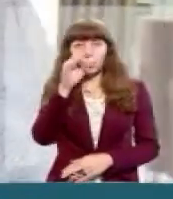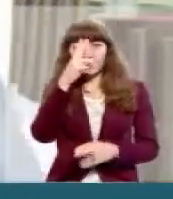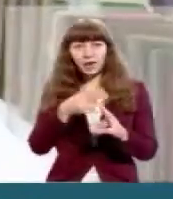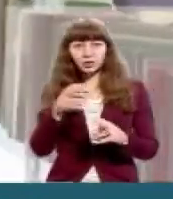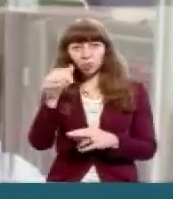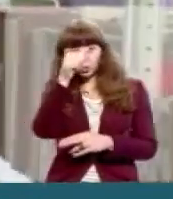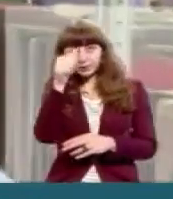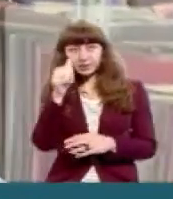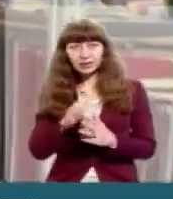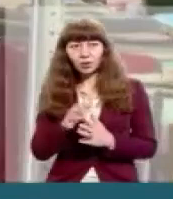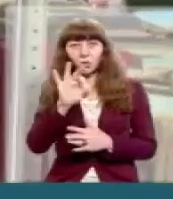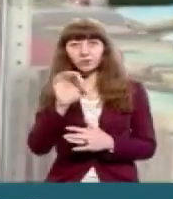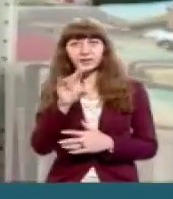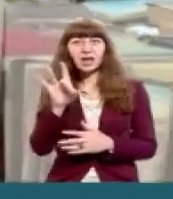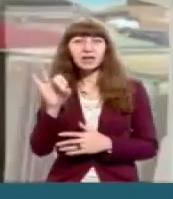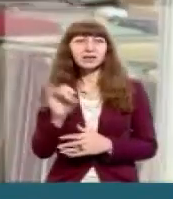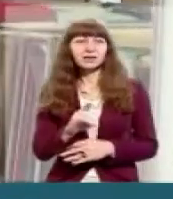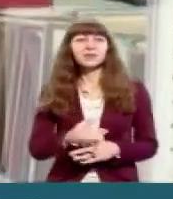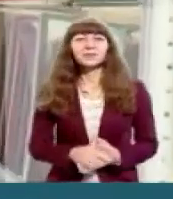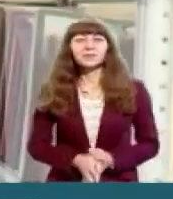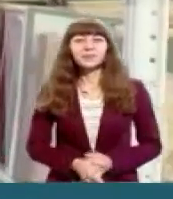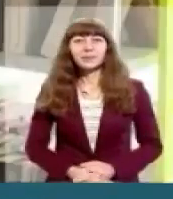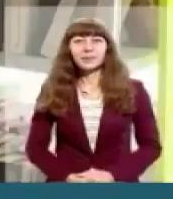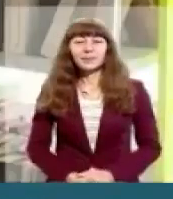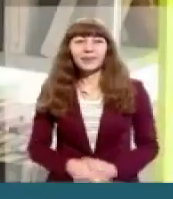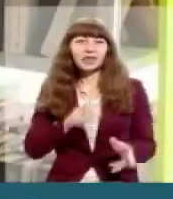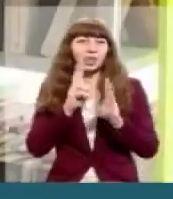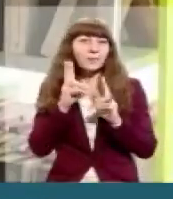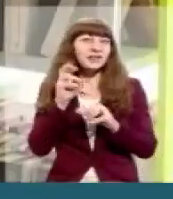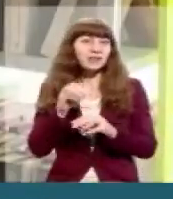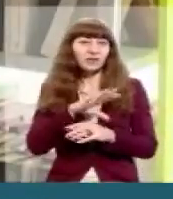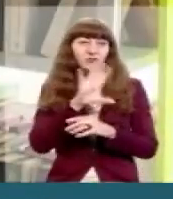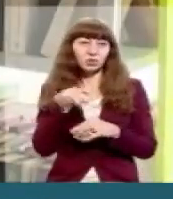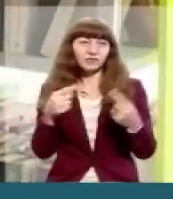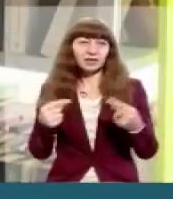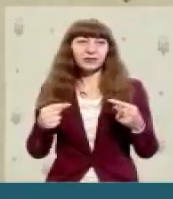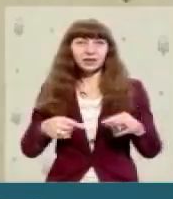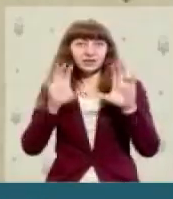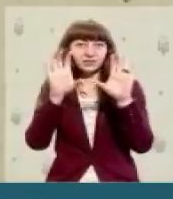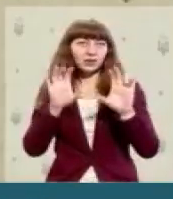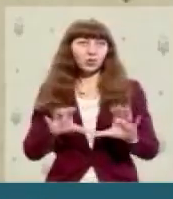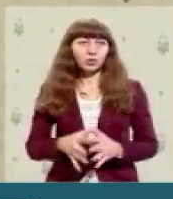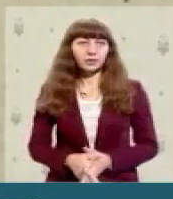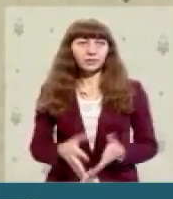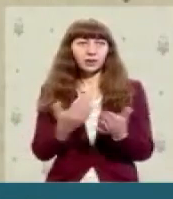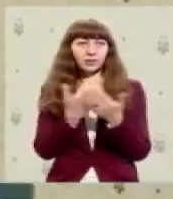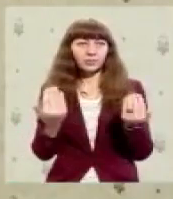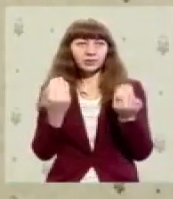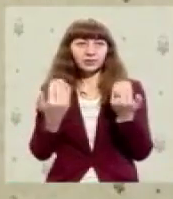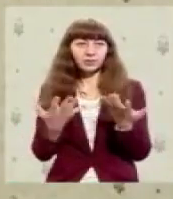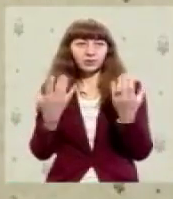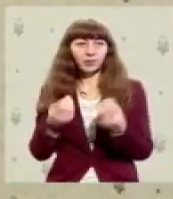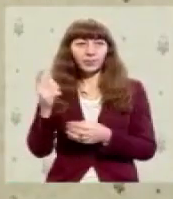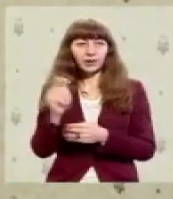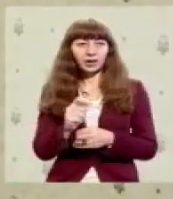жағдайын сұрауға мүмкіндік туып отыр. Ешбір шағымым жоқ, барлығы заң жүзінде дейді сотталушының жақыны. Ашық есік